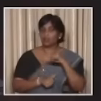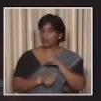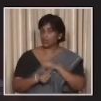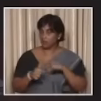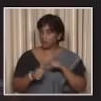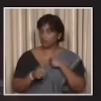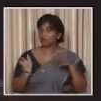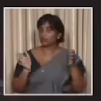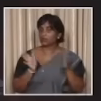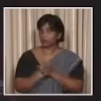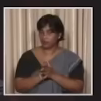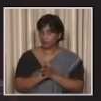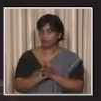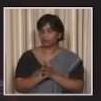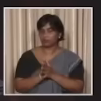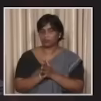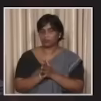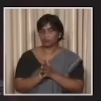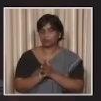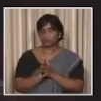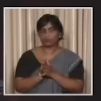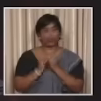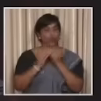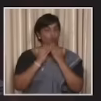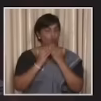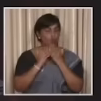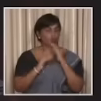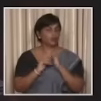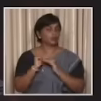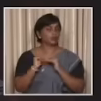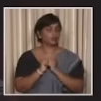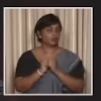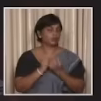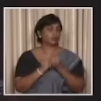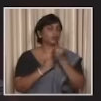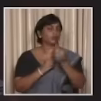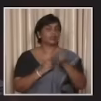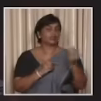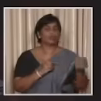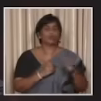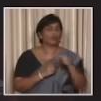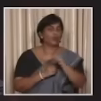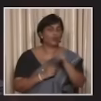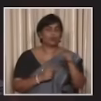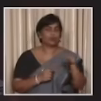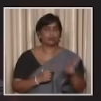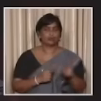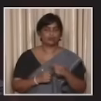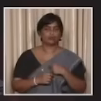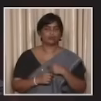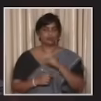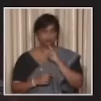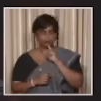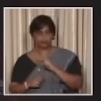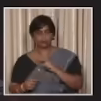ආයතනත් එක්ක එකතු වෙලා consultancy සේවාවන් කාට කාට ක්‍රියාත්මක කරලා තිබෙනවා. මම ඔබතුමාට